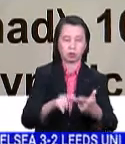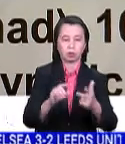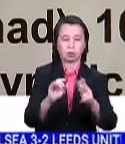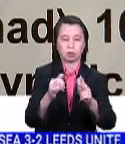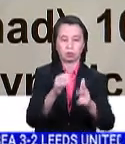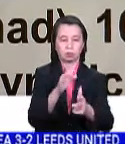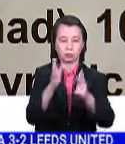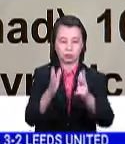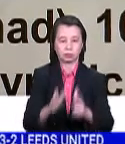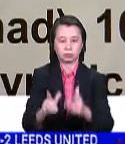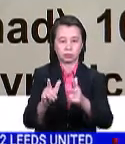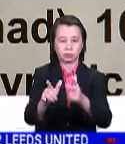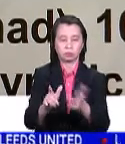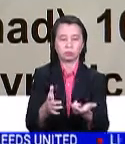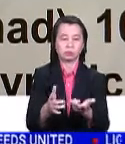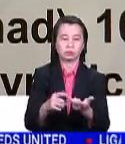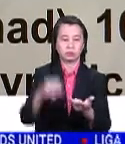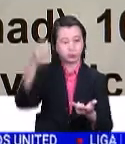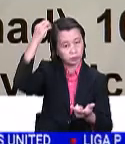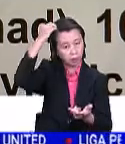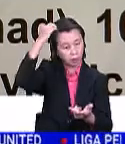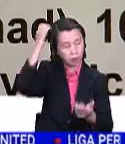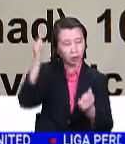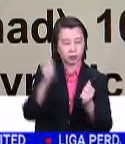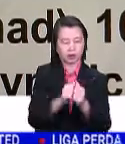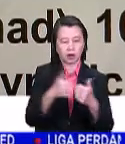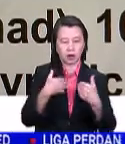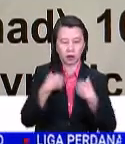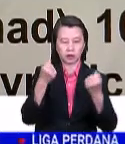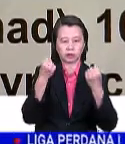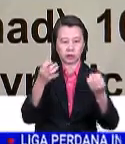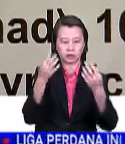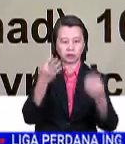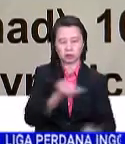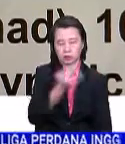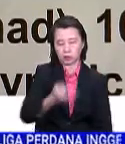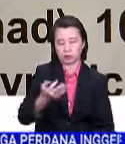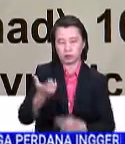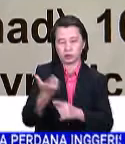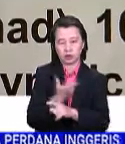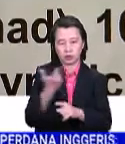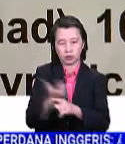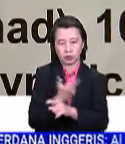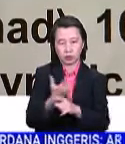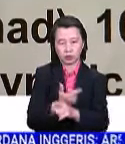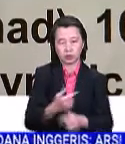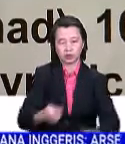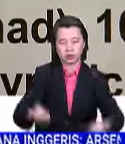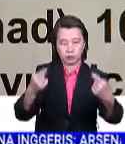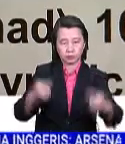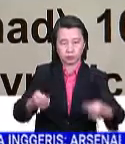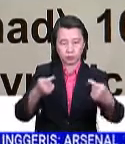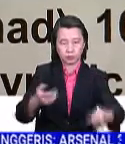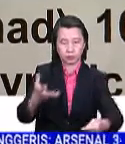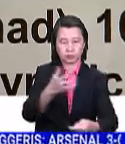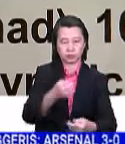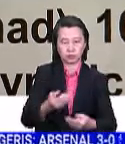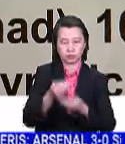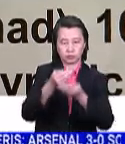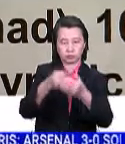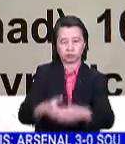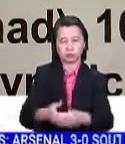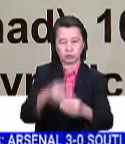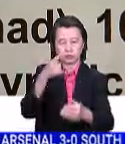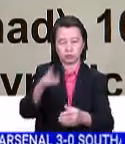olahraga negeri Selangor dengan mengadakan banyak kemudahan latihan, pertandingan dan insentif